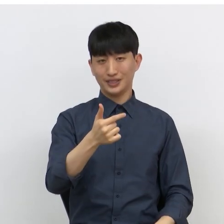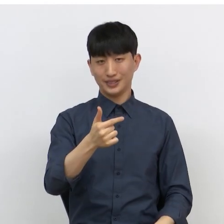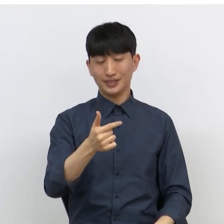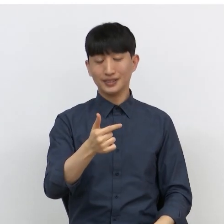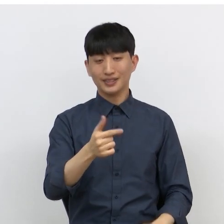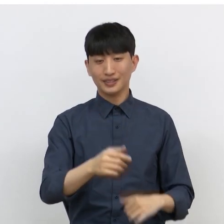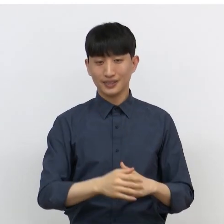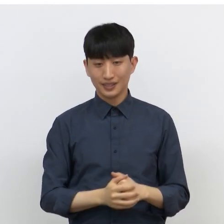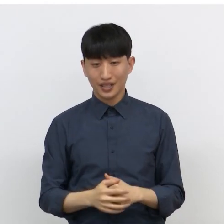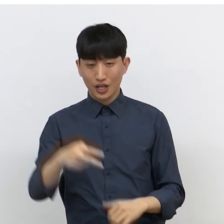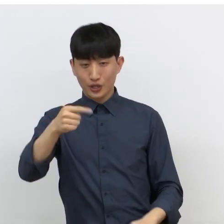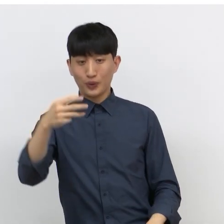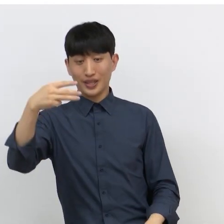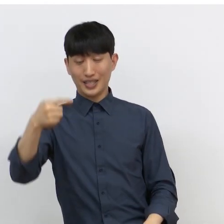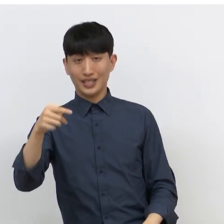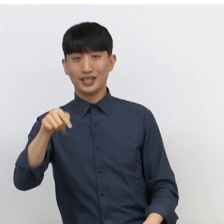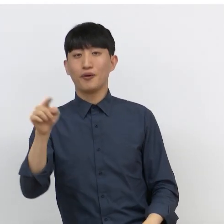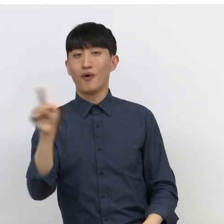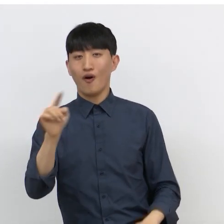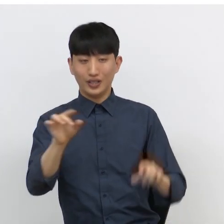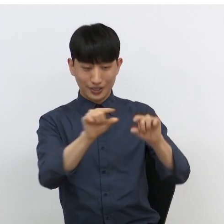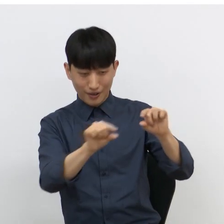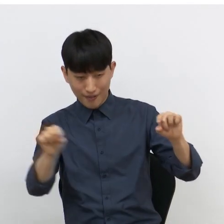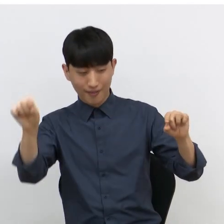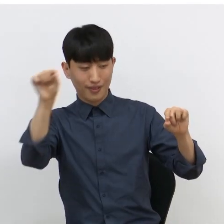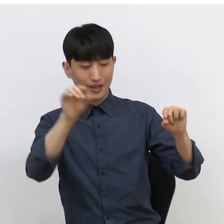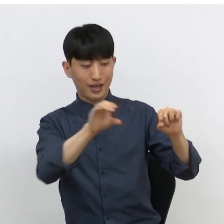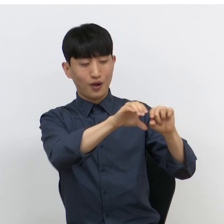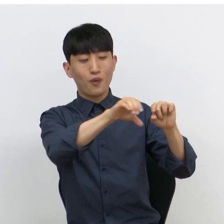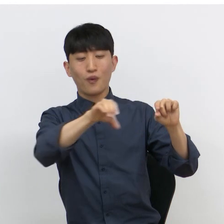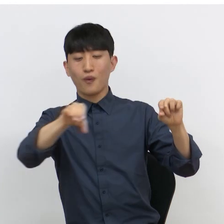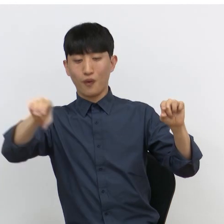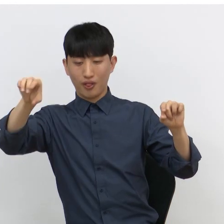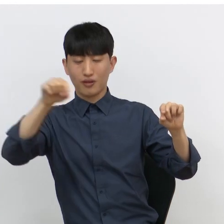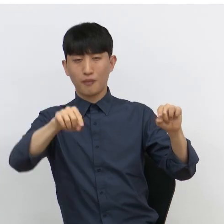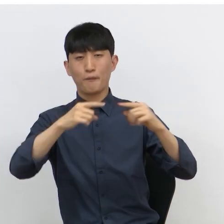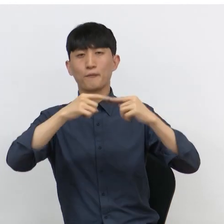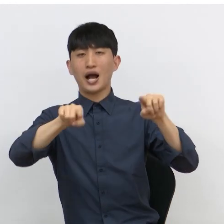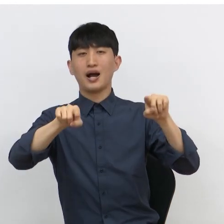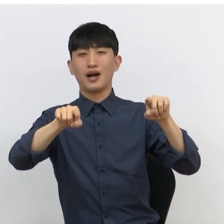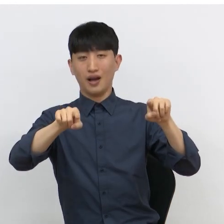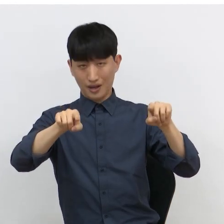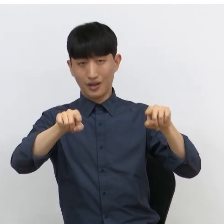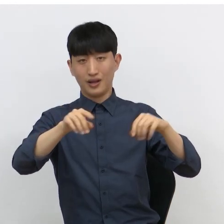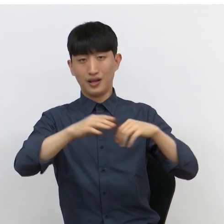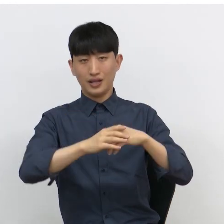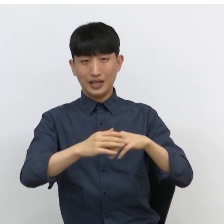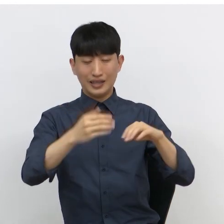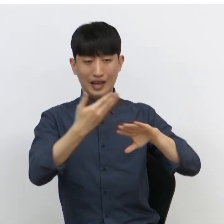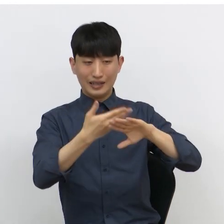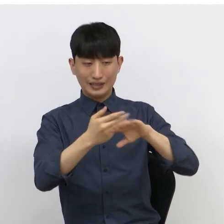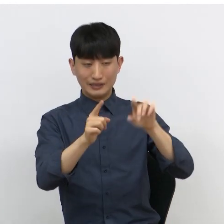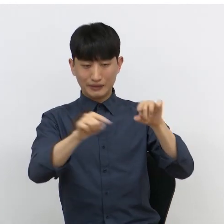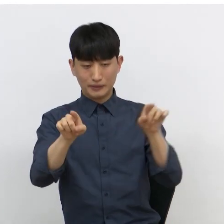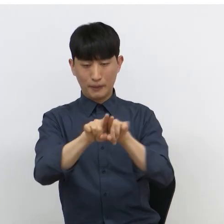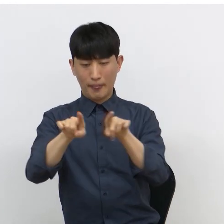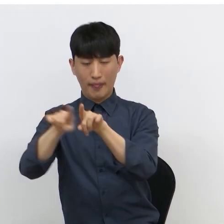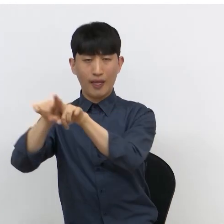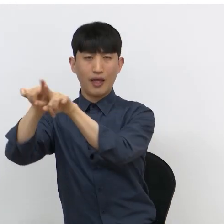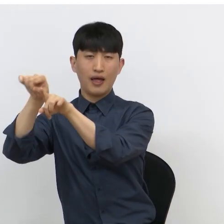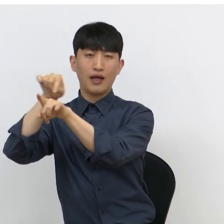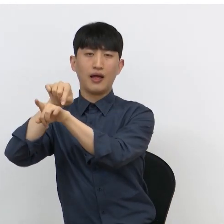그 다음에 쇼트는 뭐냐면 전선을 감싸고 있는 코팅이 파손되었거나 전극이 다른 적구가 접촉되어서